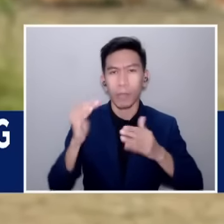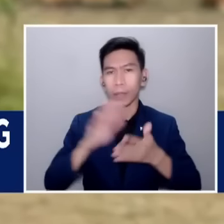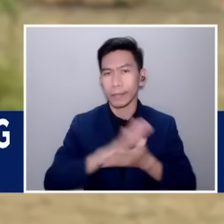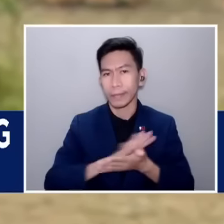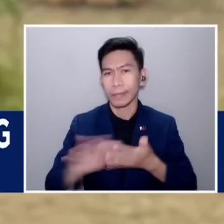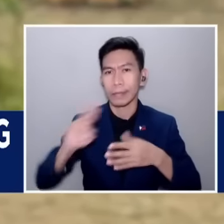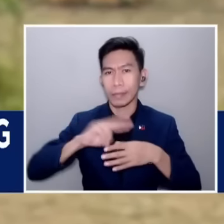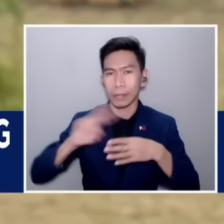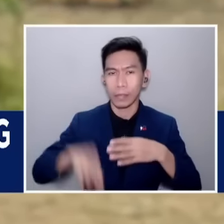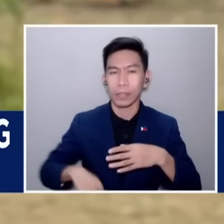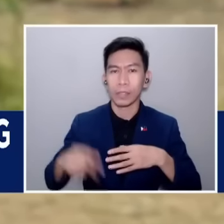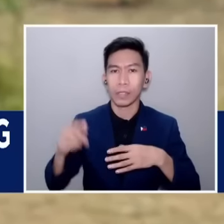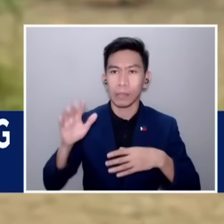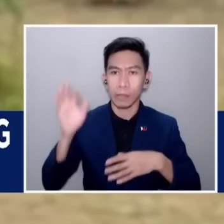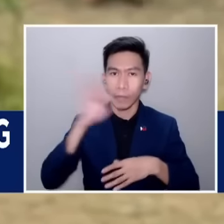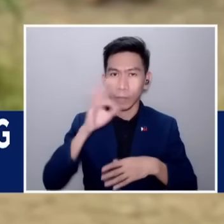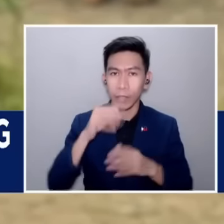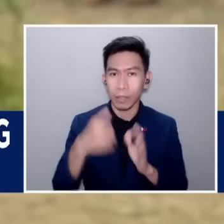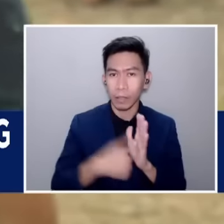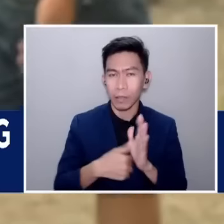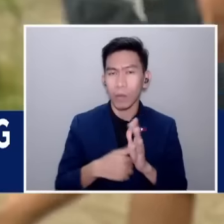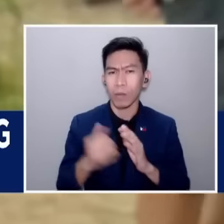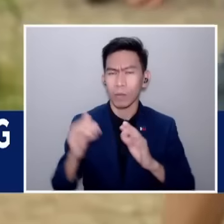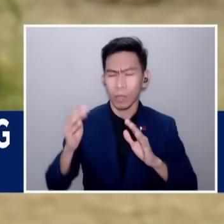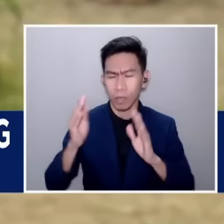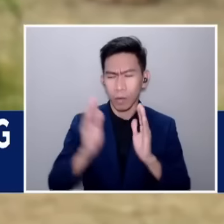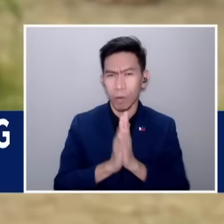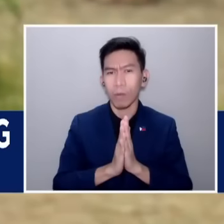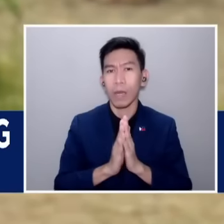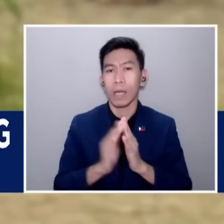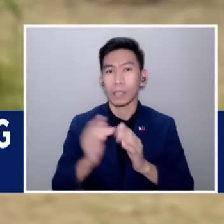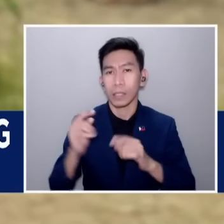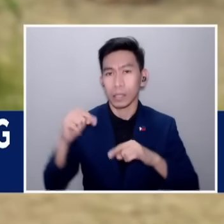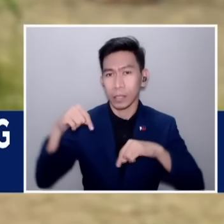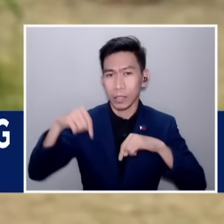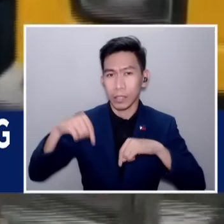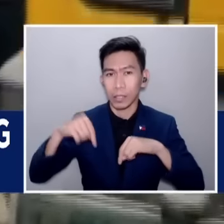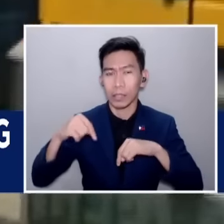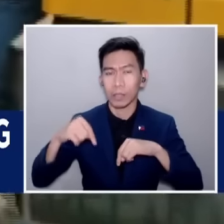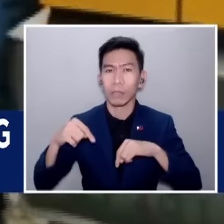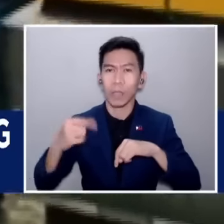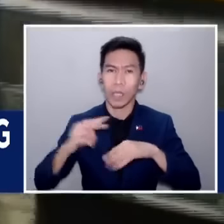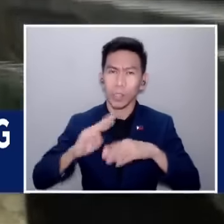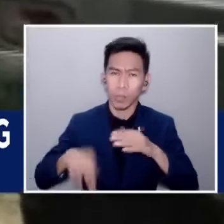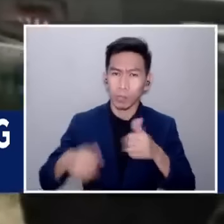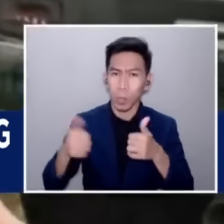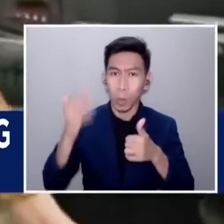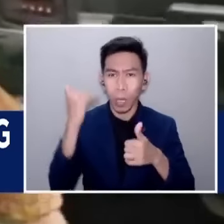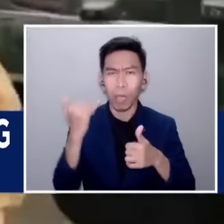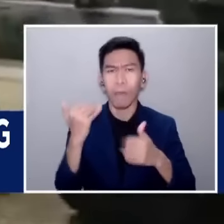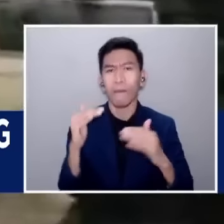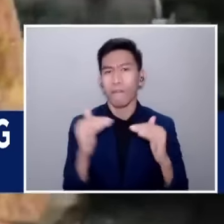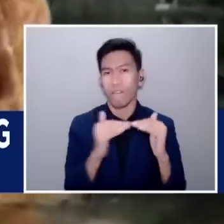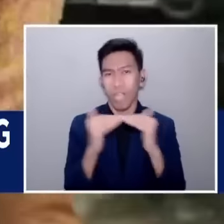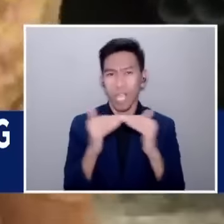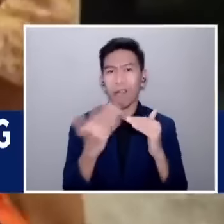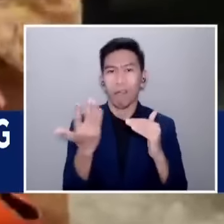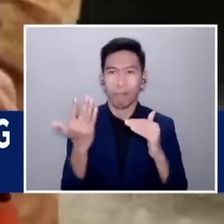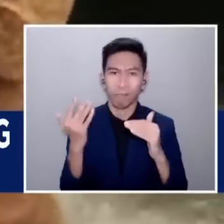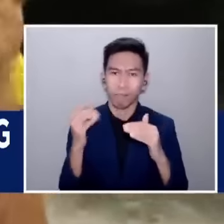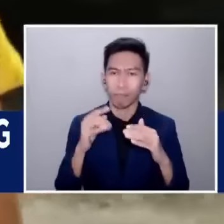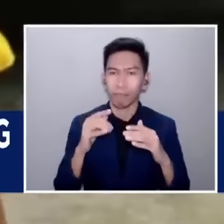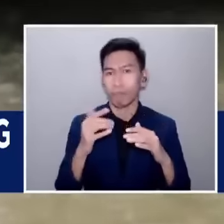lang niya, sana maging makatotohanan ang resulta dito dahil lumaban naman sila ng parehas. Samantala sa Fermin Foster